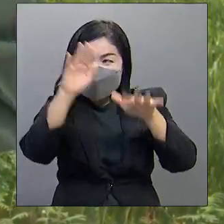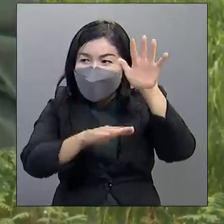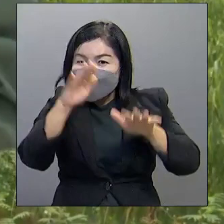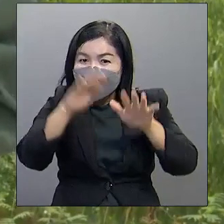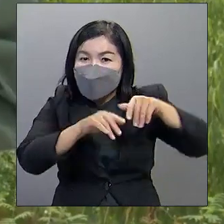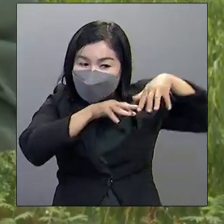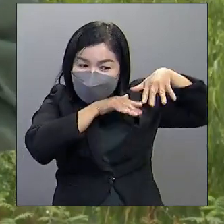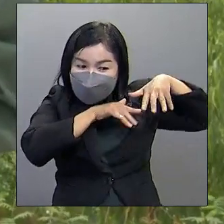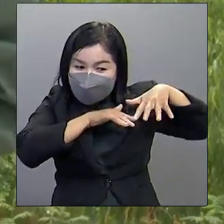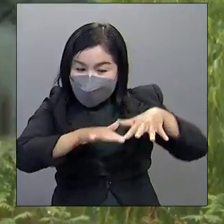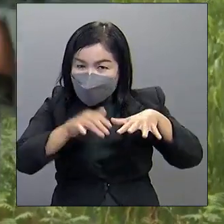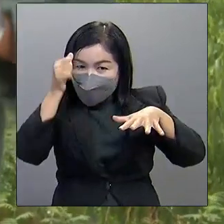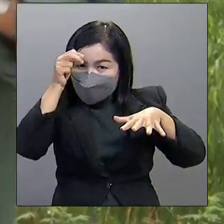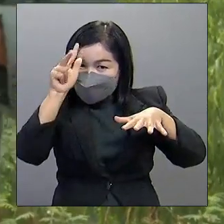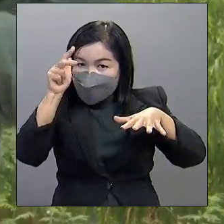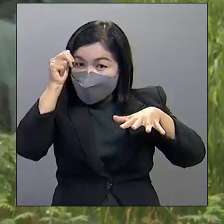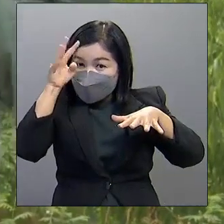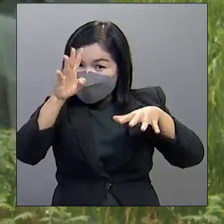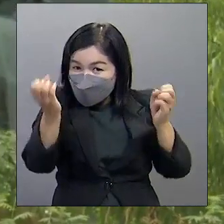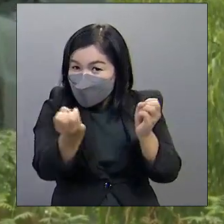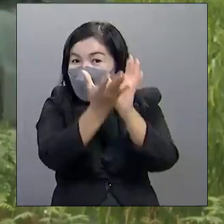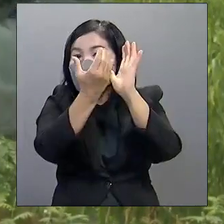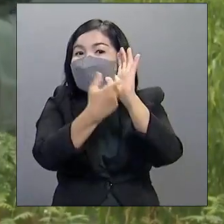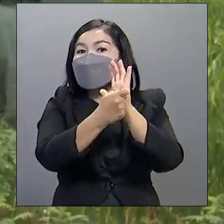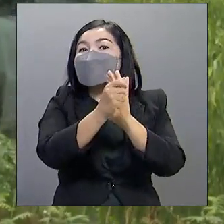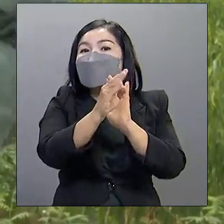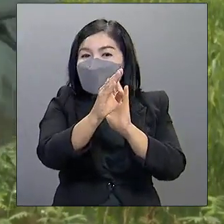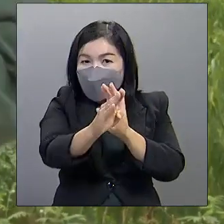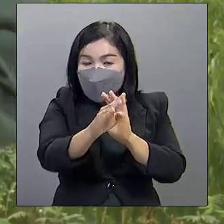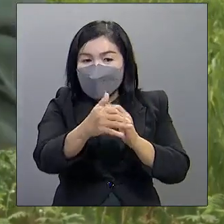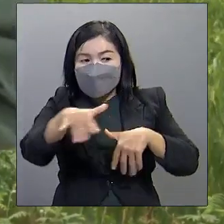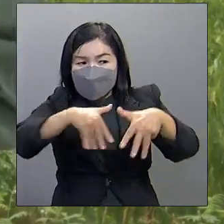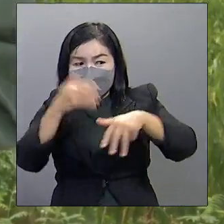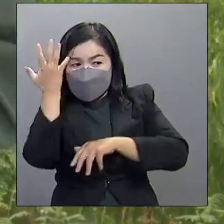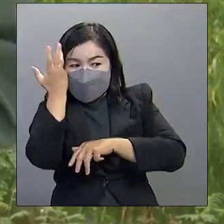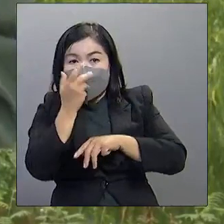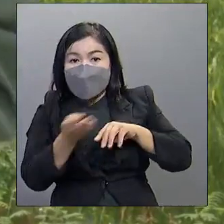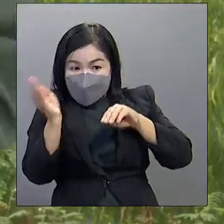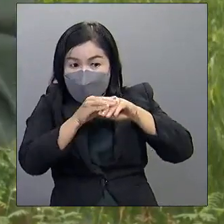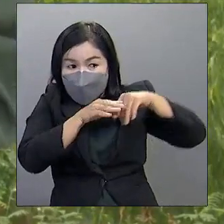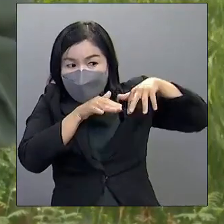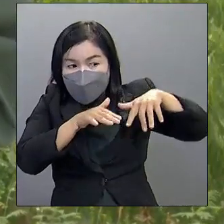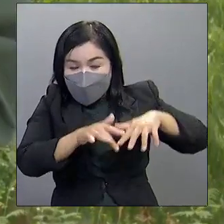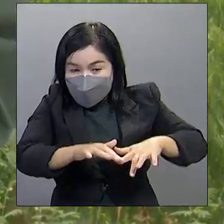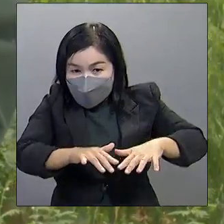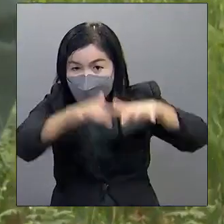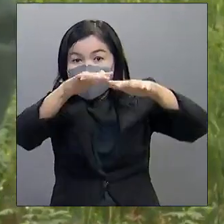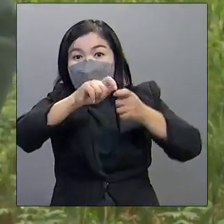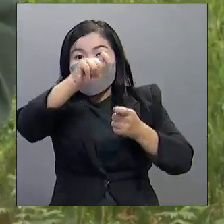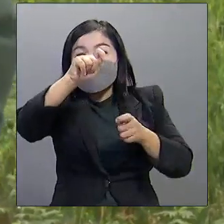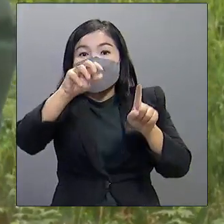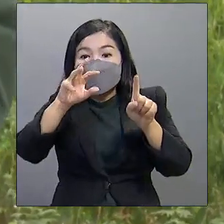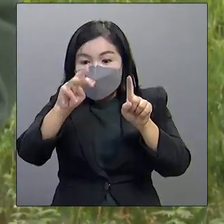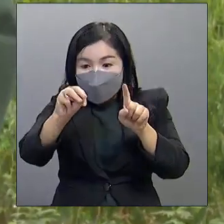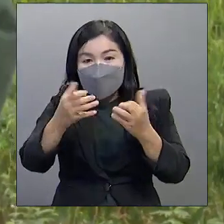าในการเดินทางประมาณ 3-4 วันนั่นก็ทำให้ชาวบ้านที่นี่ประเมินว่าระดับน้ำจะเพิ่มสูงขึ้นอีกอย่างน้อย1เมตรจึงเป็นเหตุผลที่ต้องทำให้ขณ